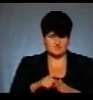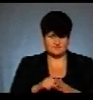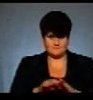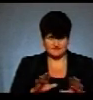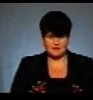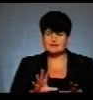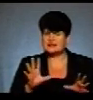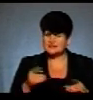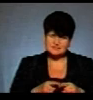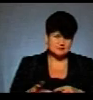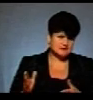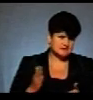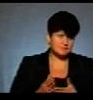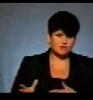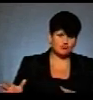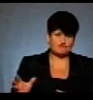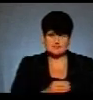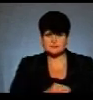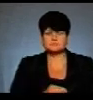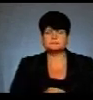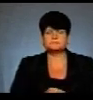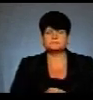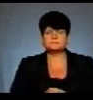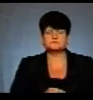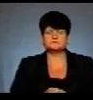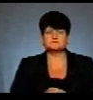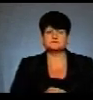це супроводжує всіх. Це